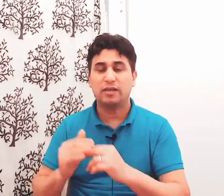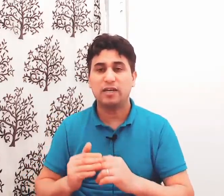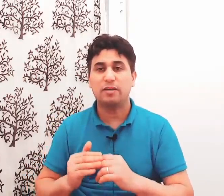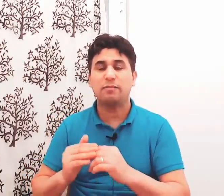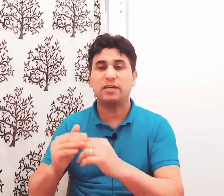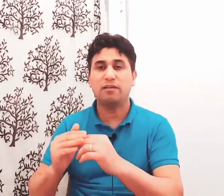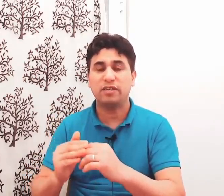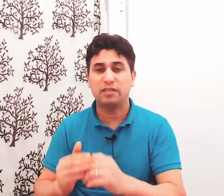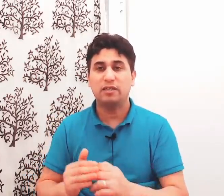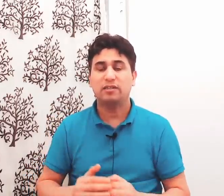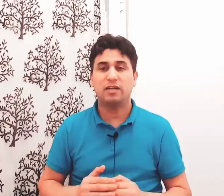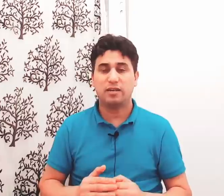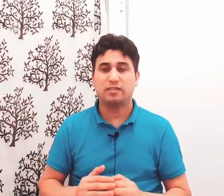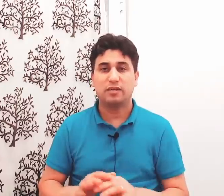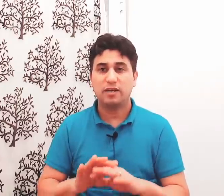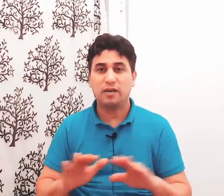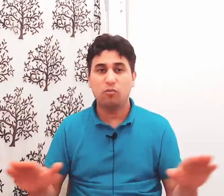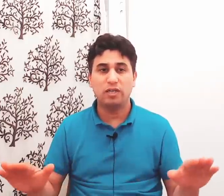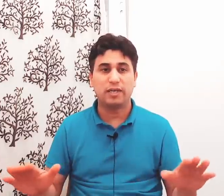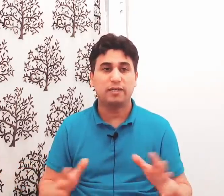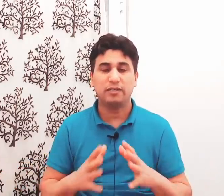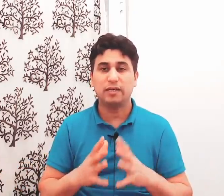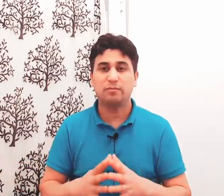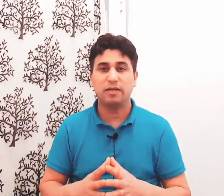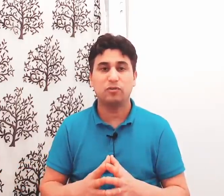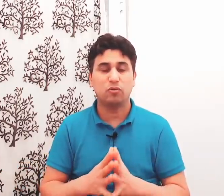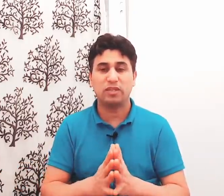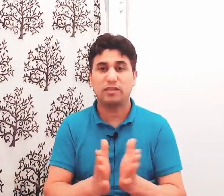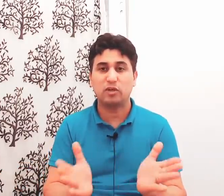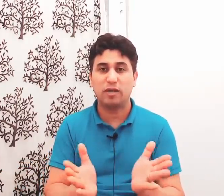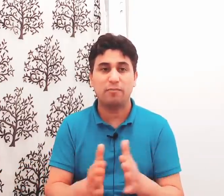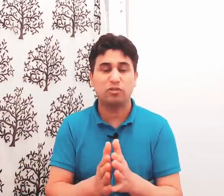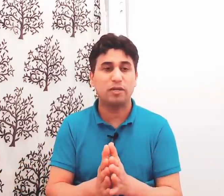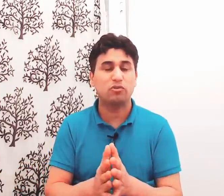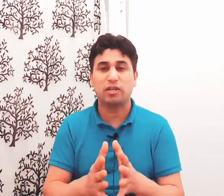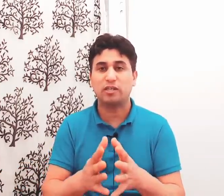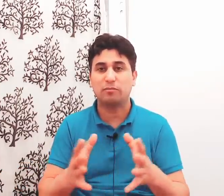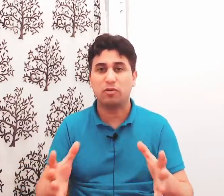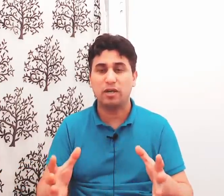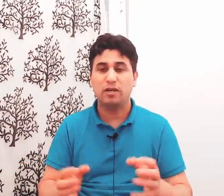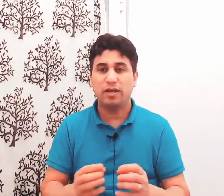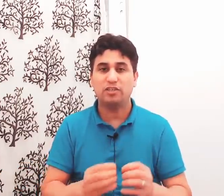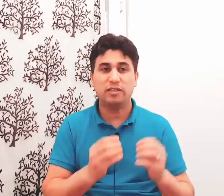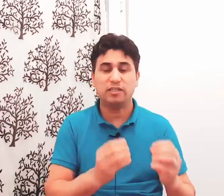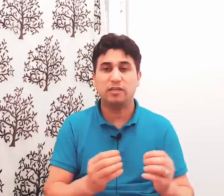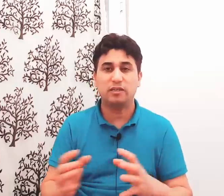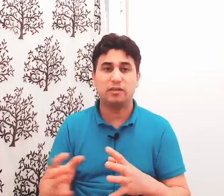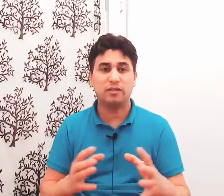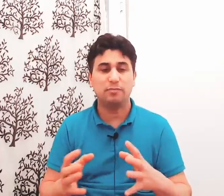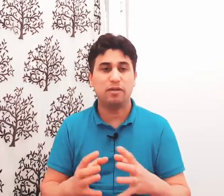الساكنه، اكثر من 5000 يعني ديال الناس. هذا هو اللي كاين. يعني كنتمنى نكون وضحت لكم الامر، ونتمنى نكون شرحت لكم كل حاجه